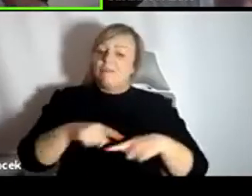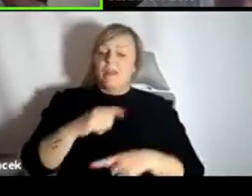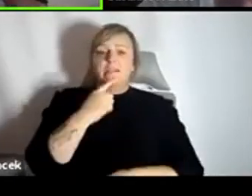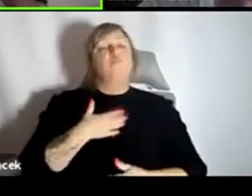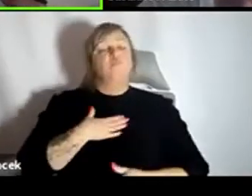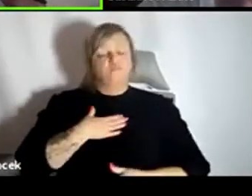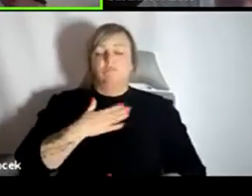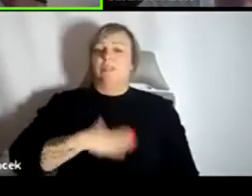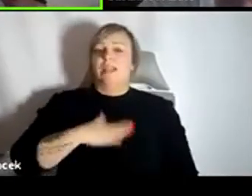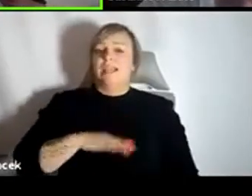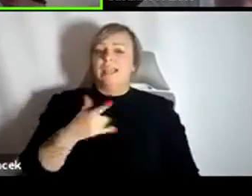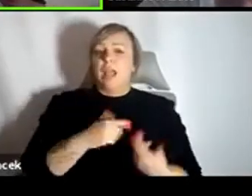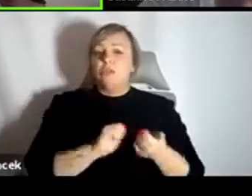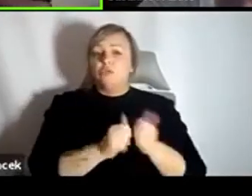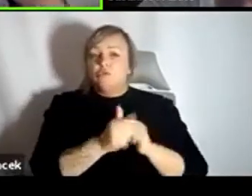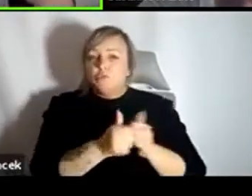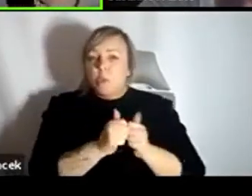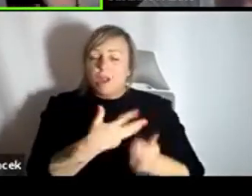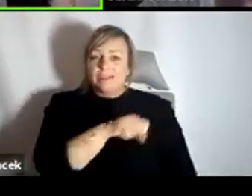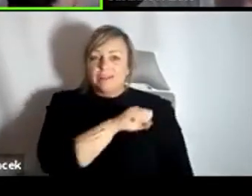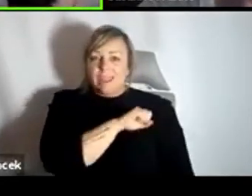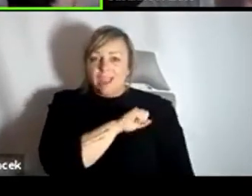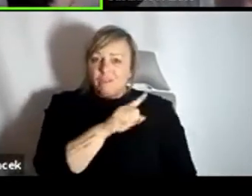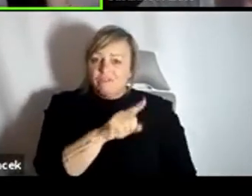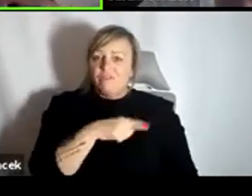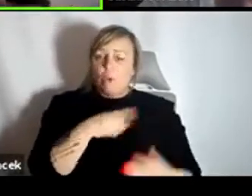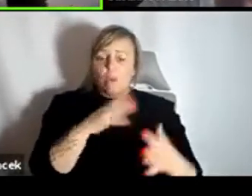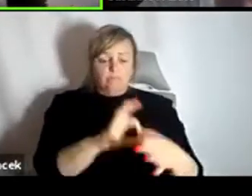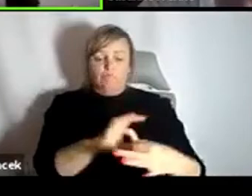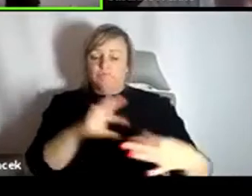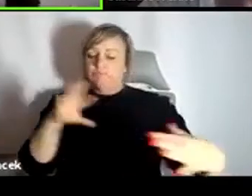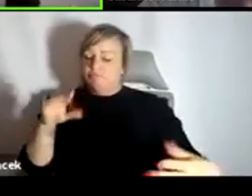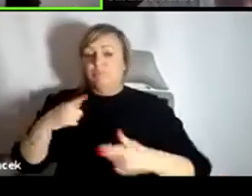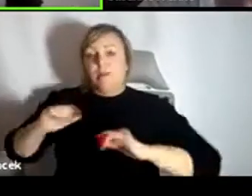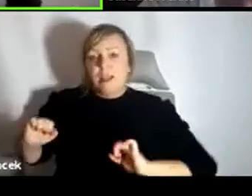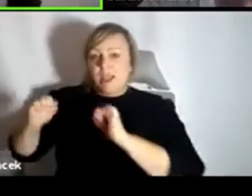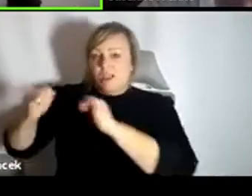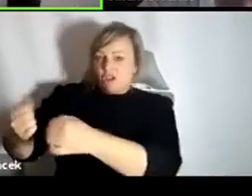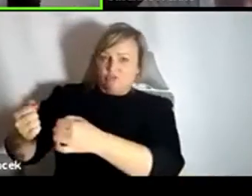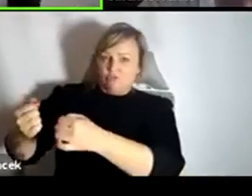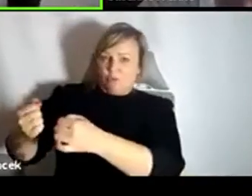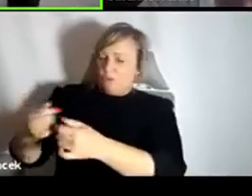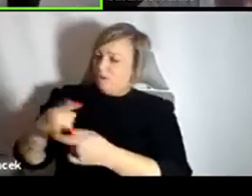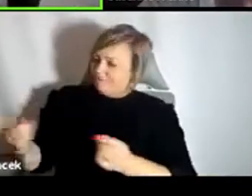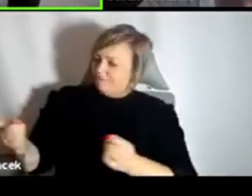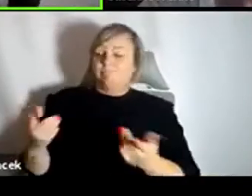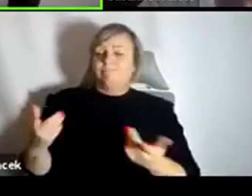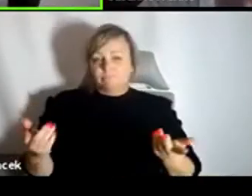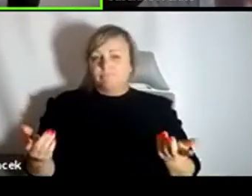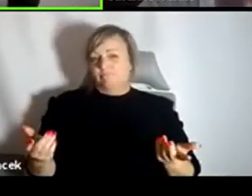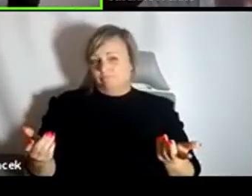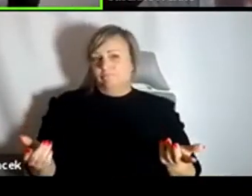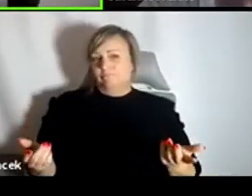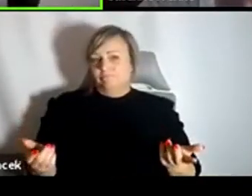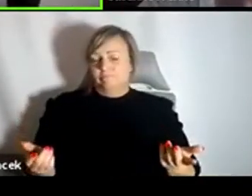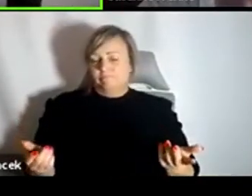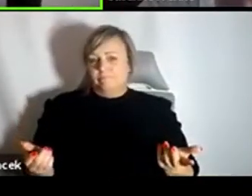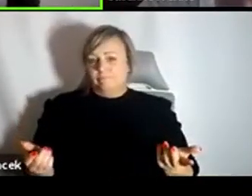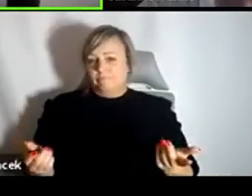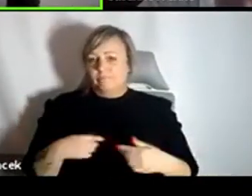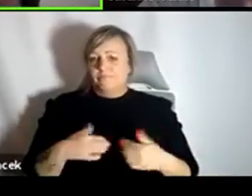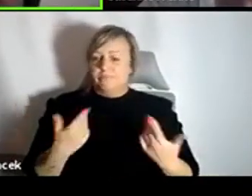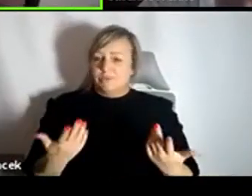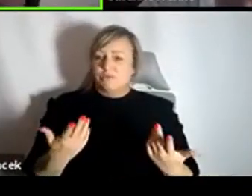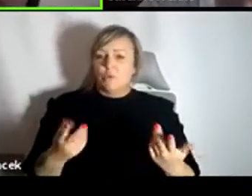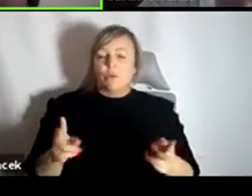gerne sozusagen den sportlichen Erfolg völlig losgelöst von dem Rest des Engagements betrachten. Und das und mit meinem Fanhut